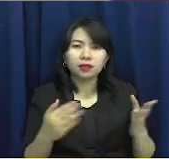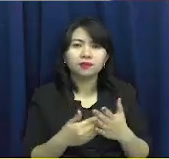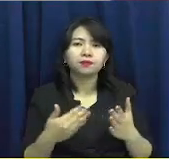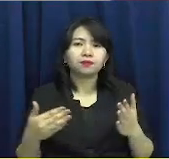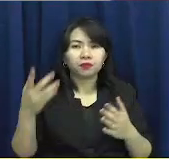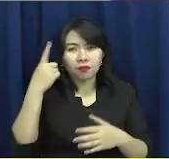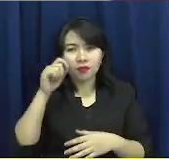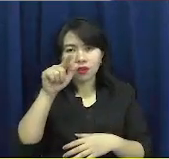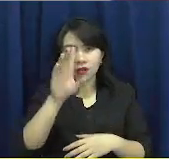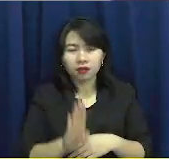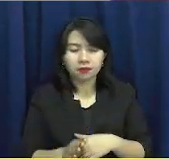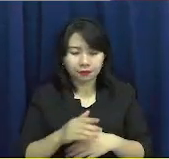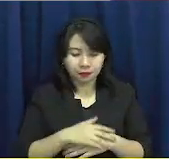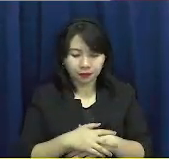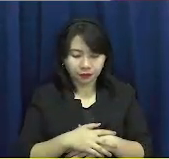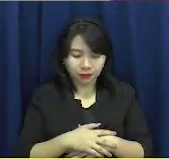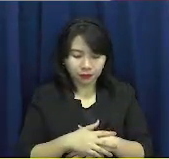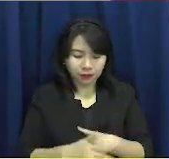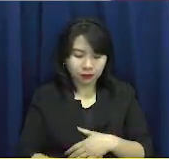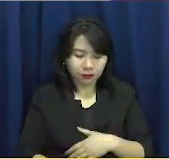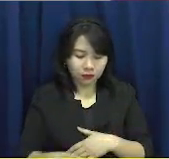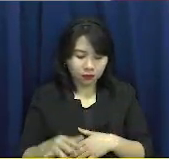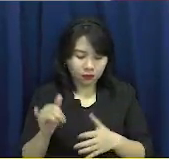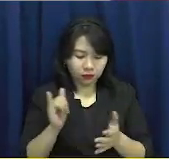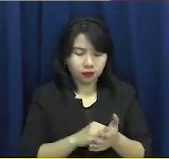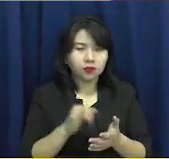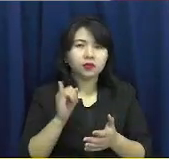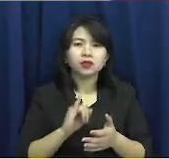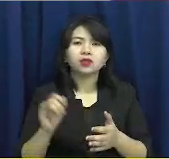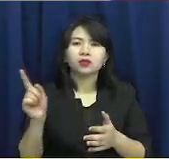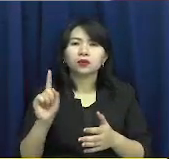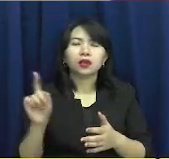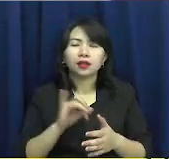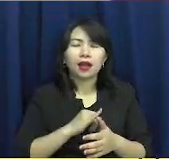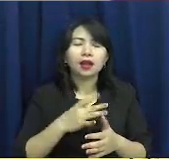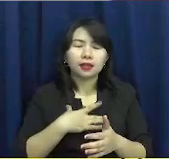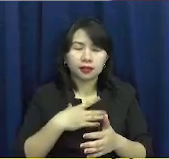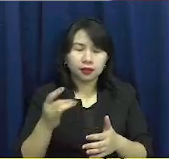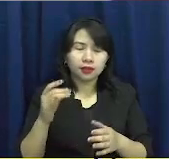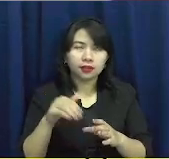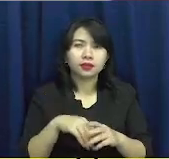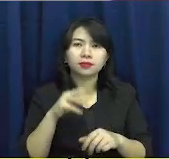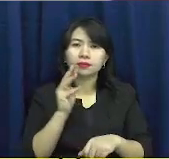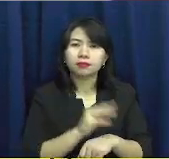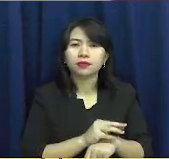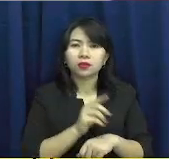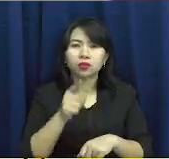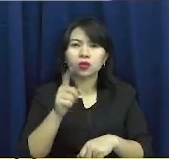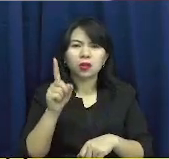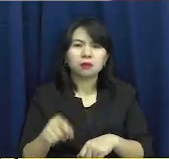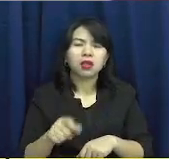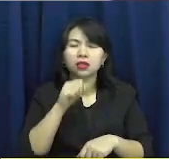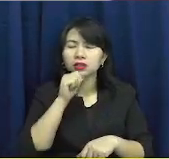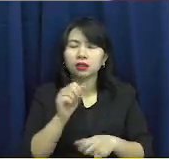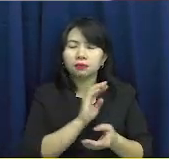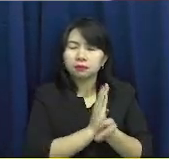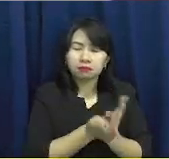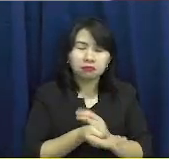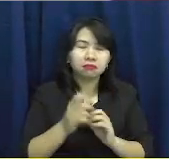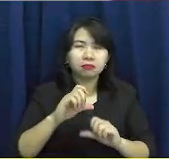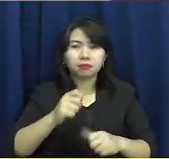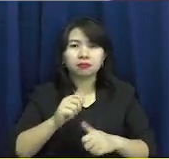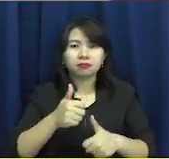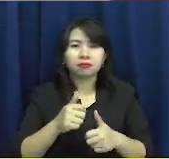ko, mga kapatid, sa ministry. Yan ang pinakagusto ko sa ministry, mga kapatid. Hindi ka pwedeng magyabang. Bakit?